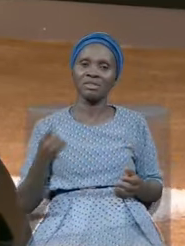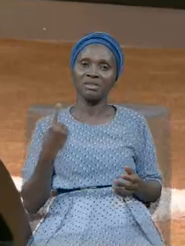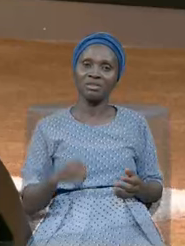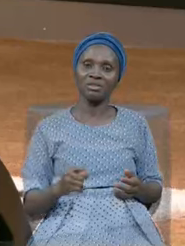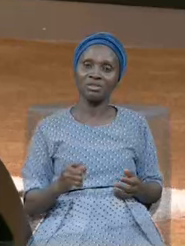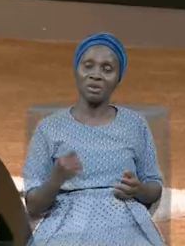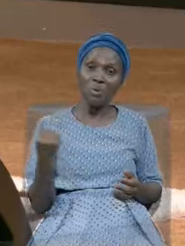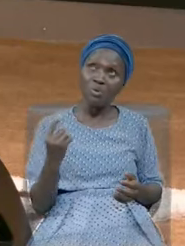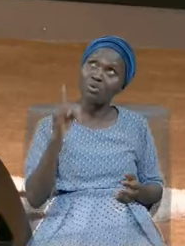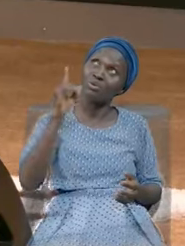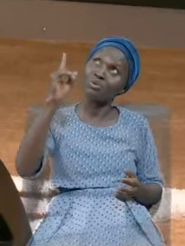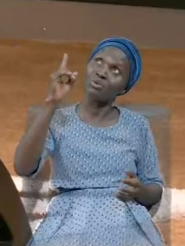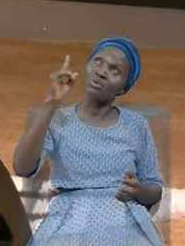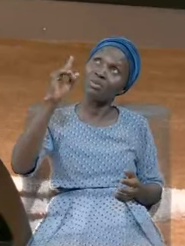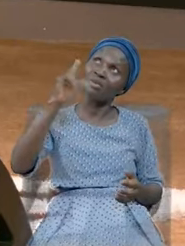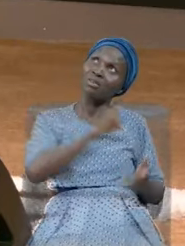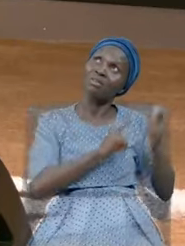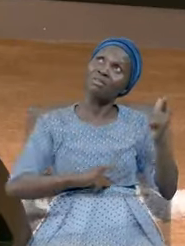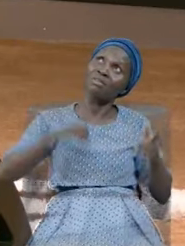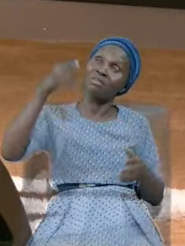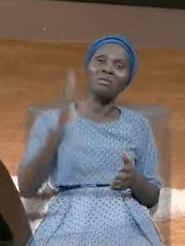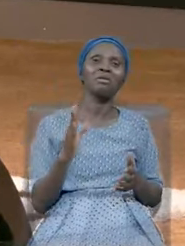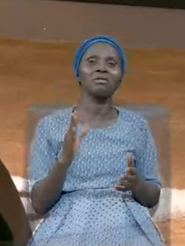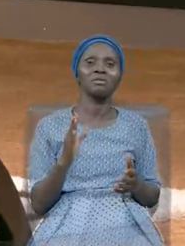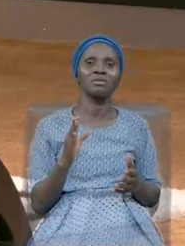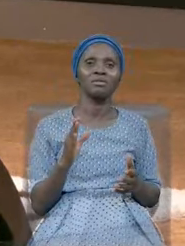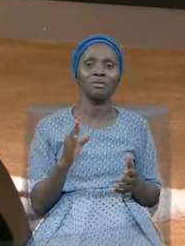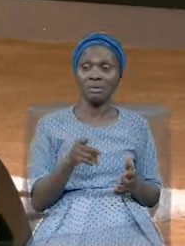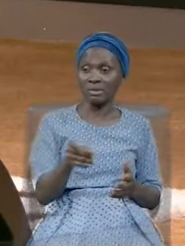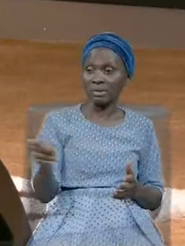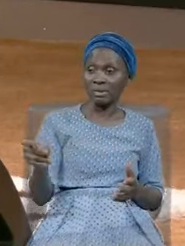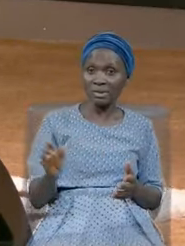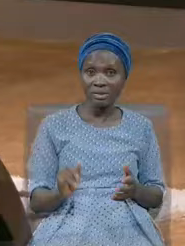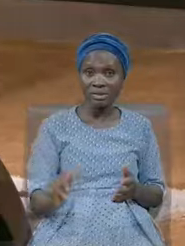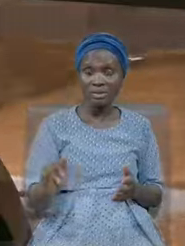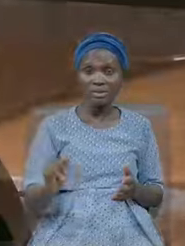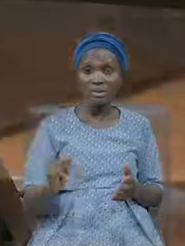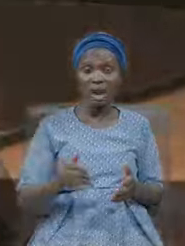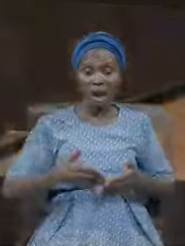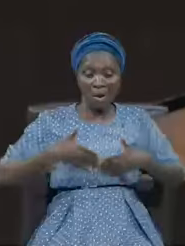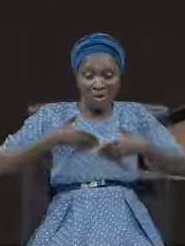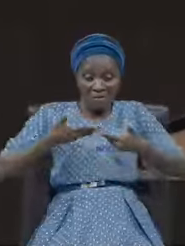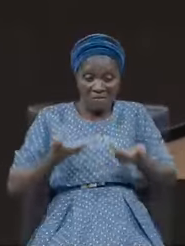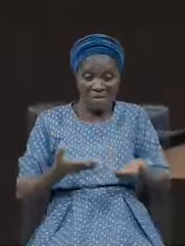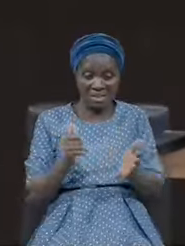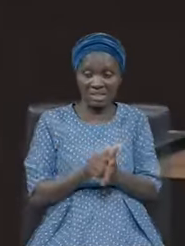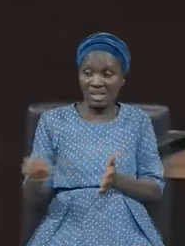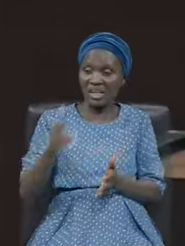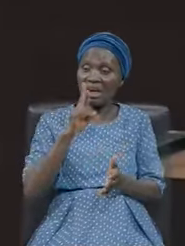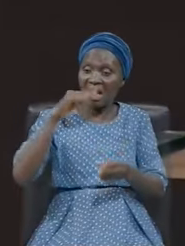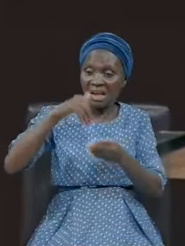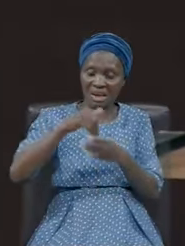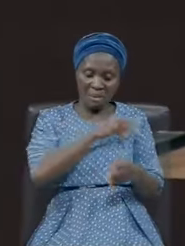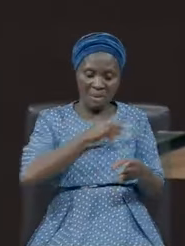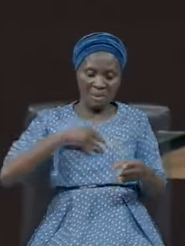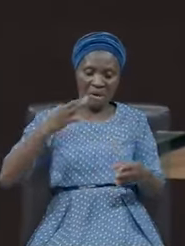seul maître et saint il professe être il professe être